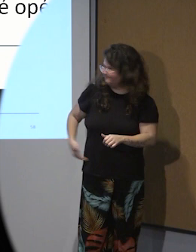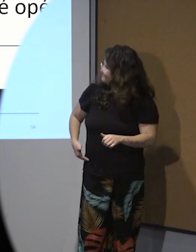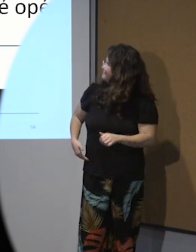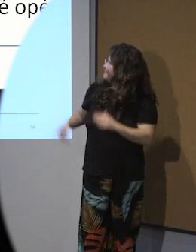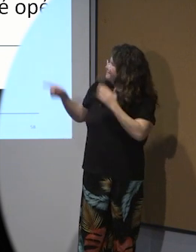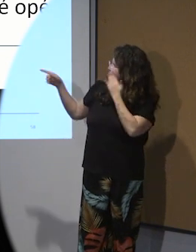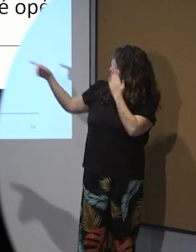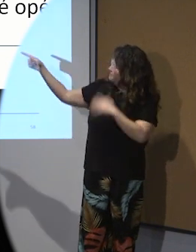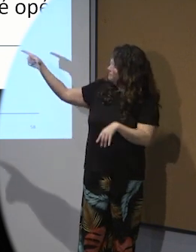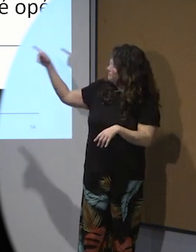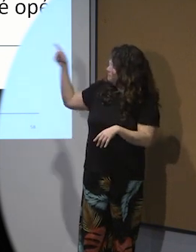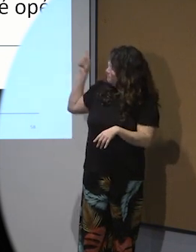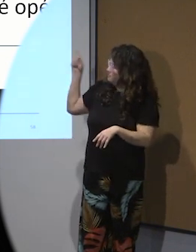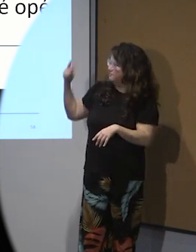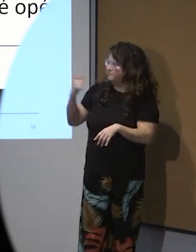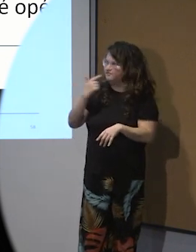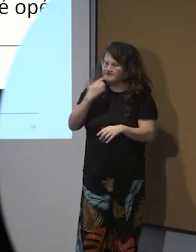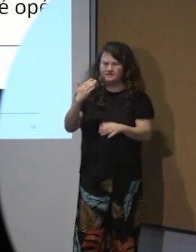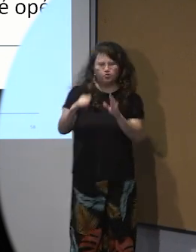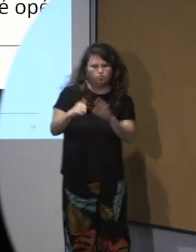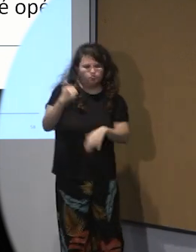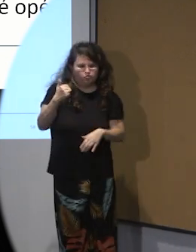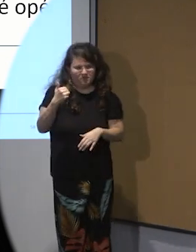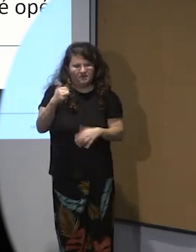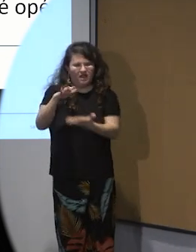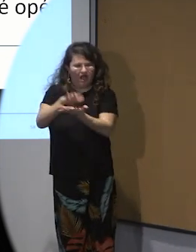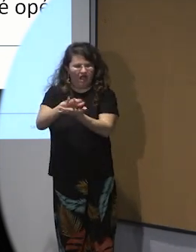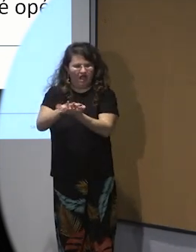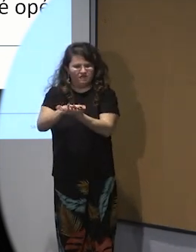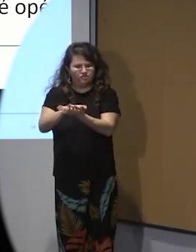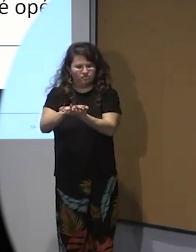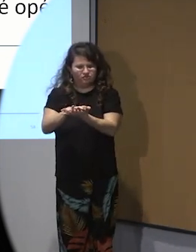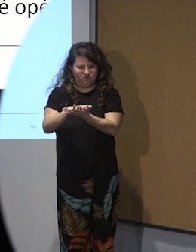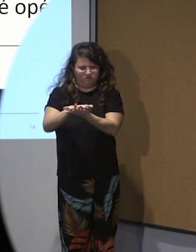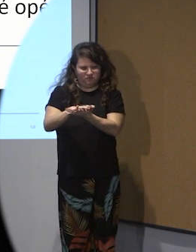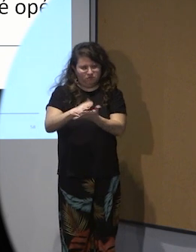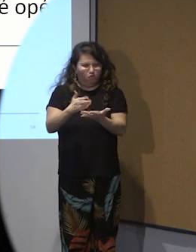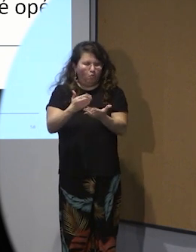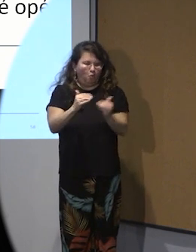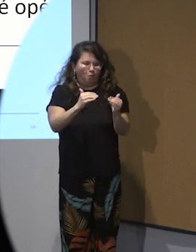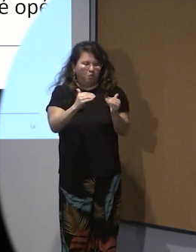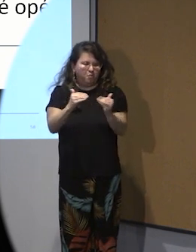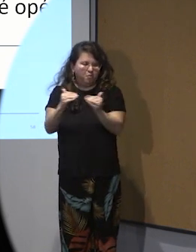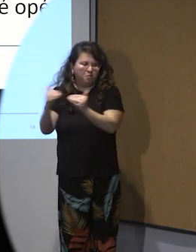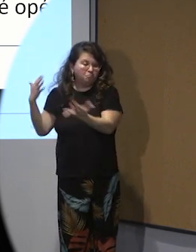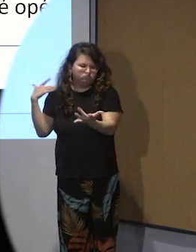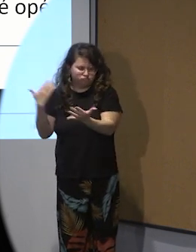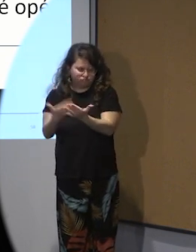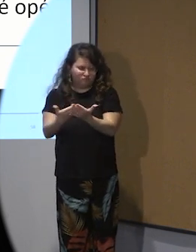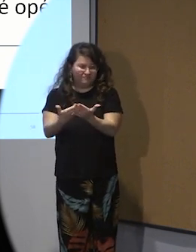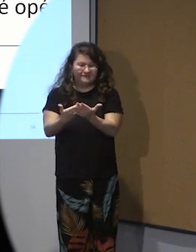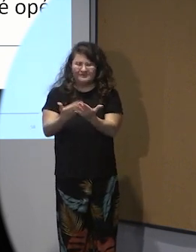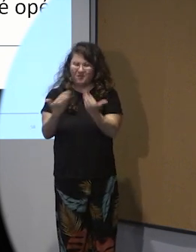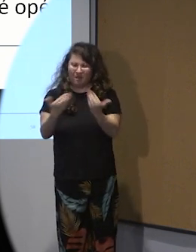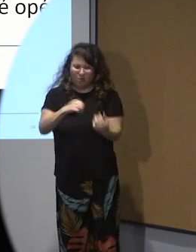pose de la première prothèse. Par contre, au niveau de l'âge moyen de la première prothèse de genou, finalement, ça progresse. Du fait, malheureusement, de